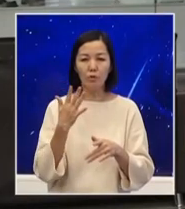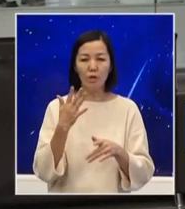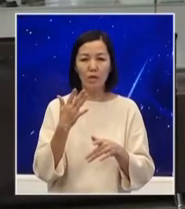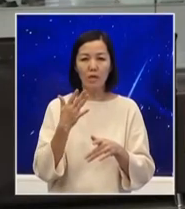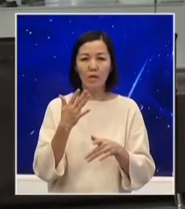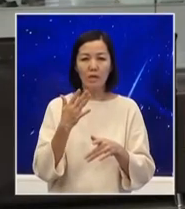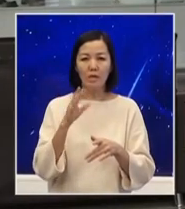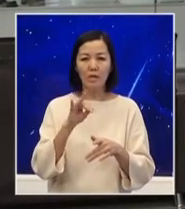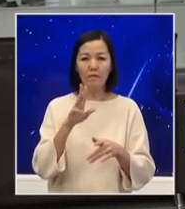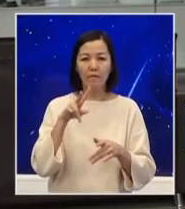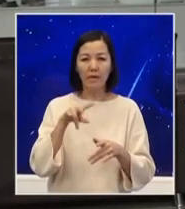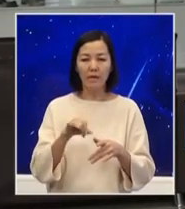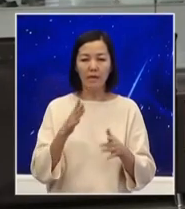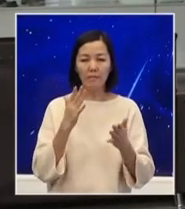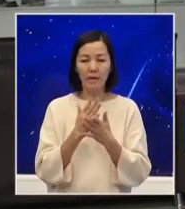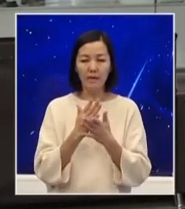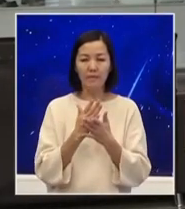оттегі ИВЛ аппараттарымыз бар.